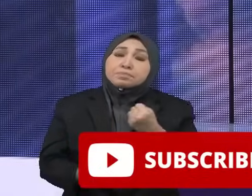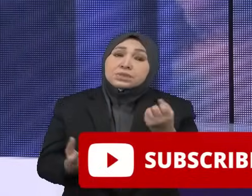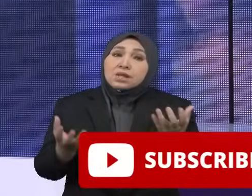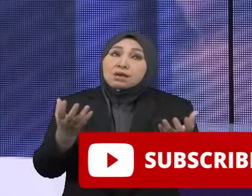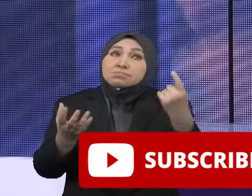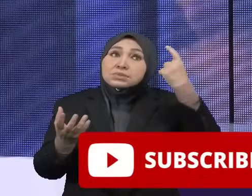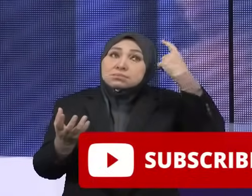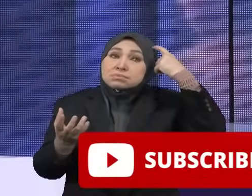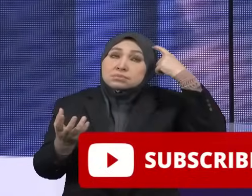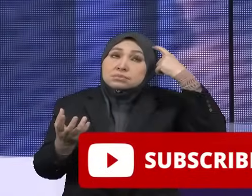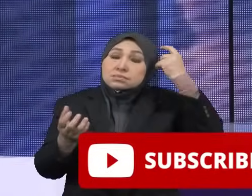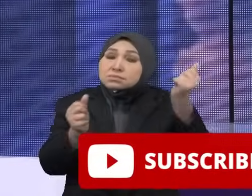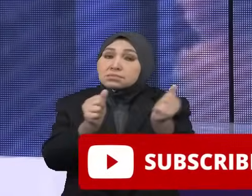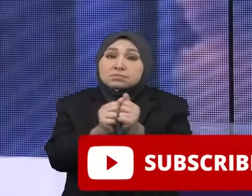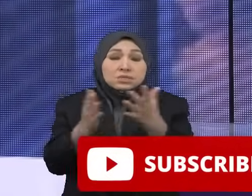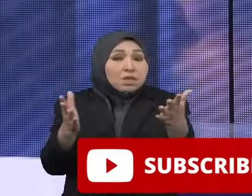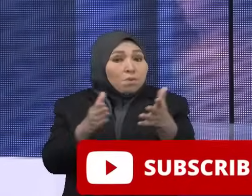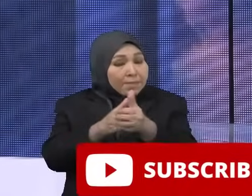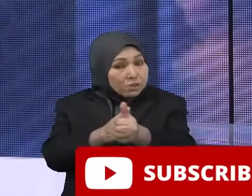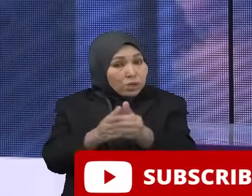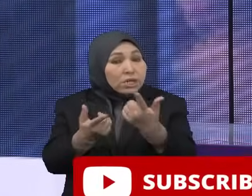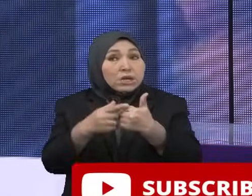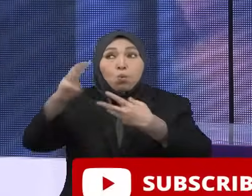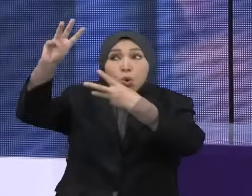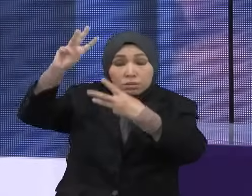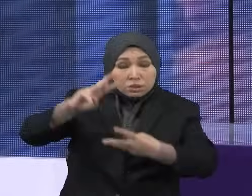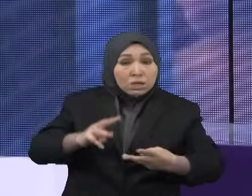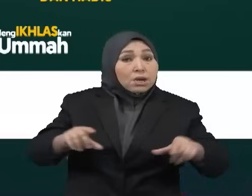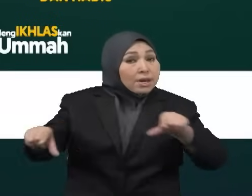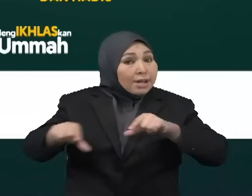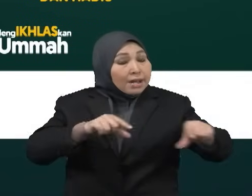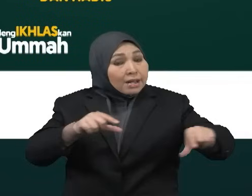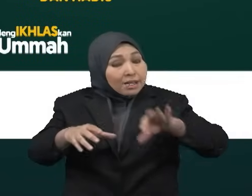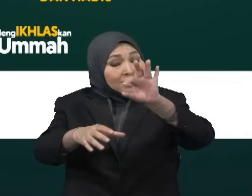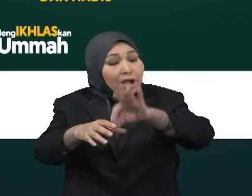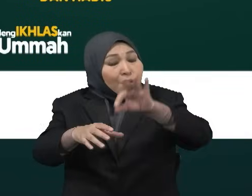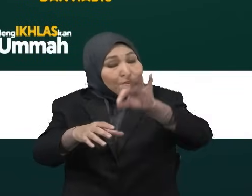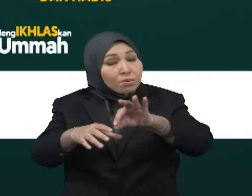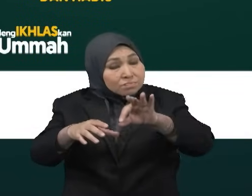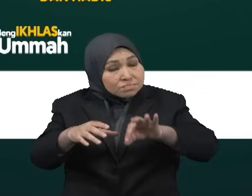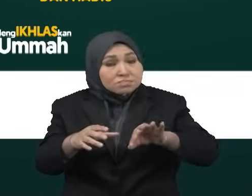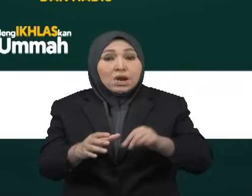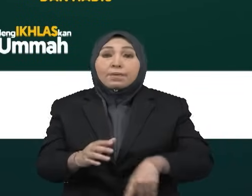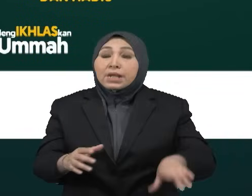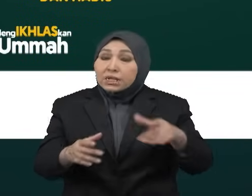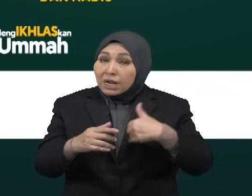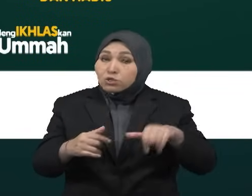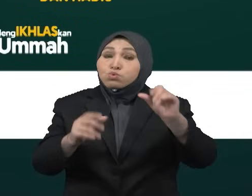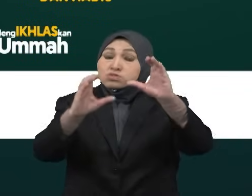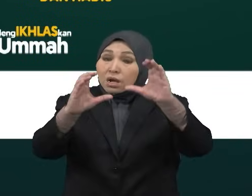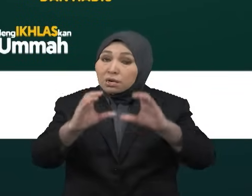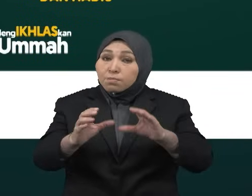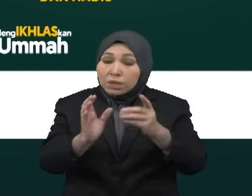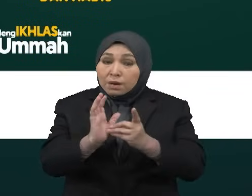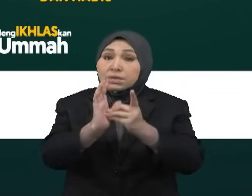akal kita tanpa panduan daripada wahyu. Ini yang ingin kita gerakkan dalam tabung gerakan Al-Quran sebagai satu platform tuan-tuan menyumbang